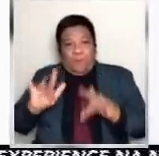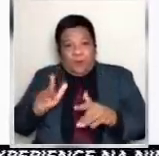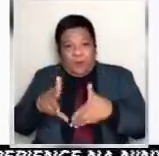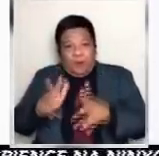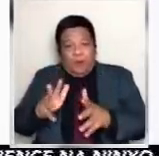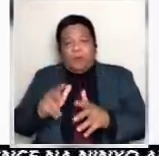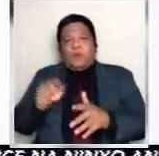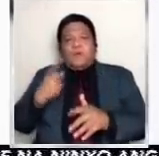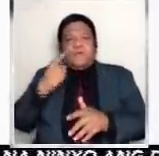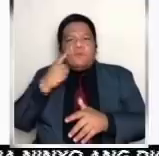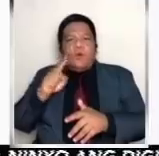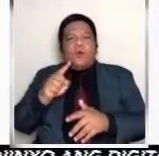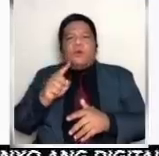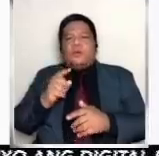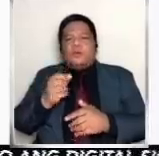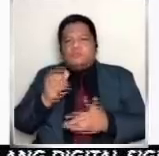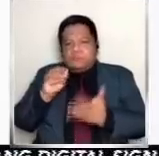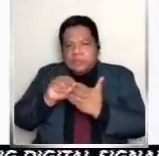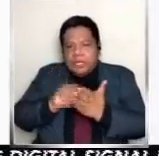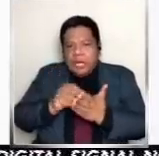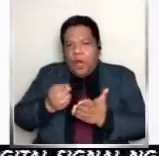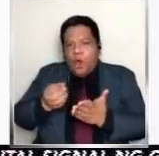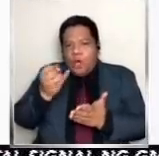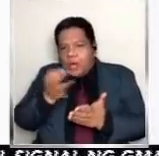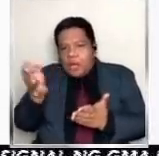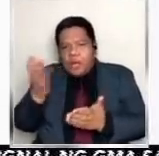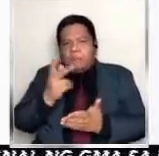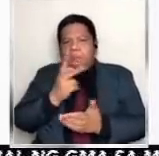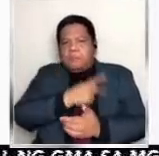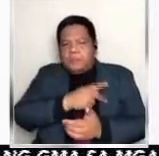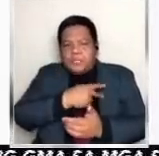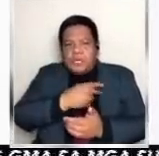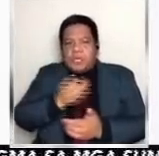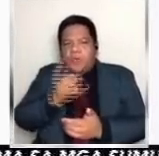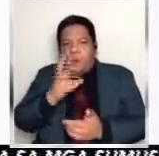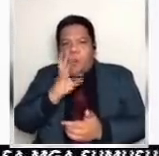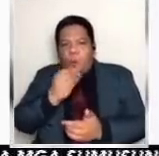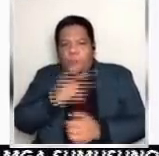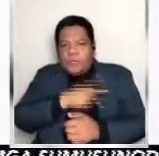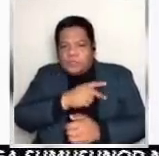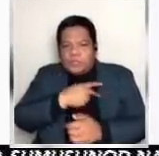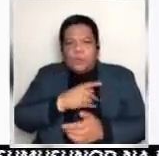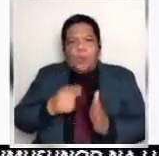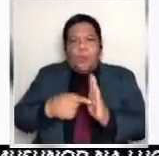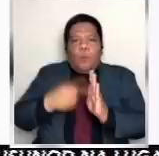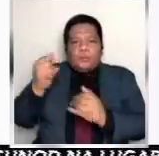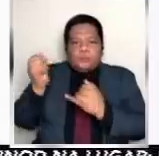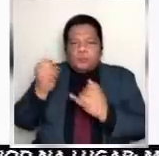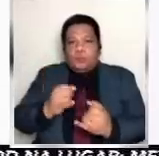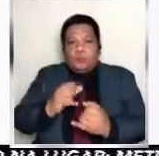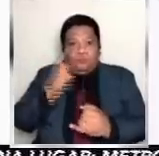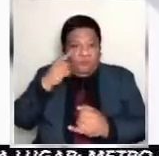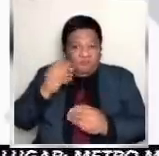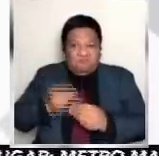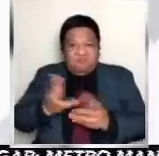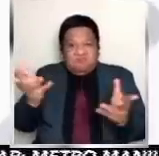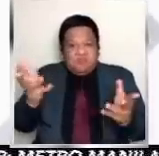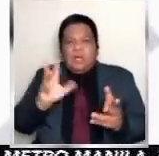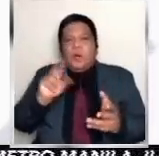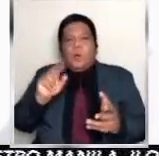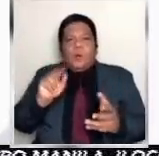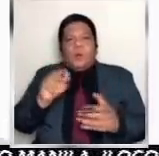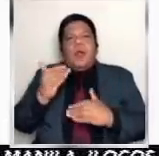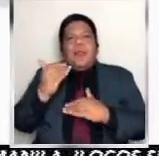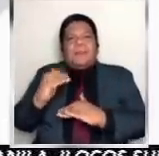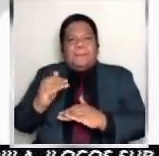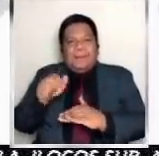at usually nakalista doon na pwede mo lamang gamitin ito for one-time importation, valid within 1 year. So very limited yon. At